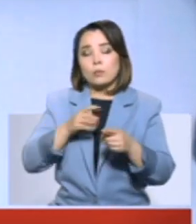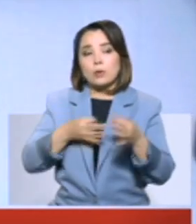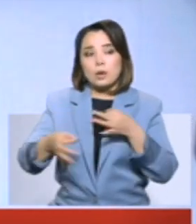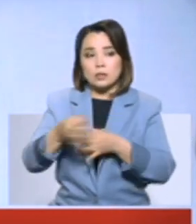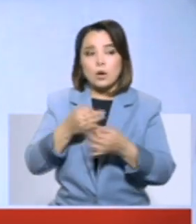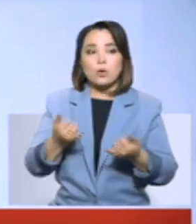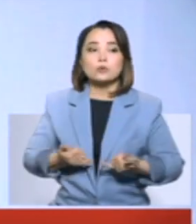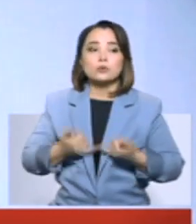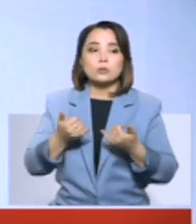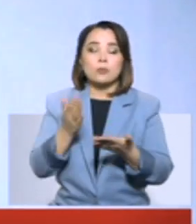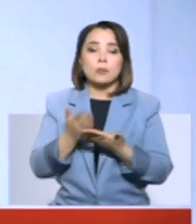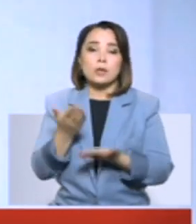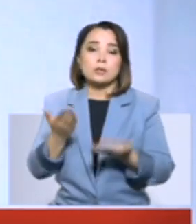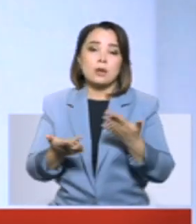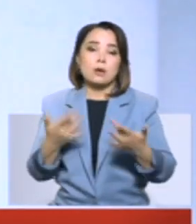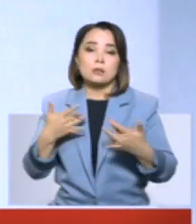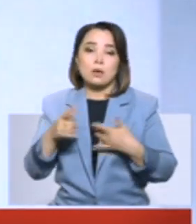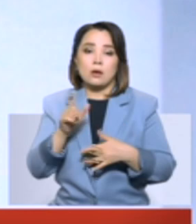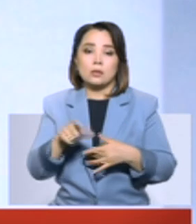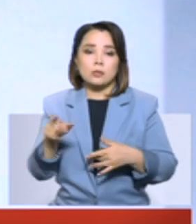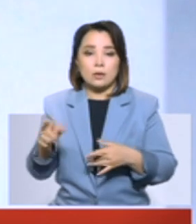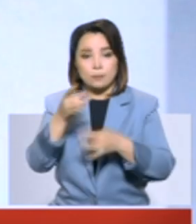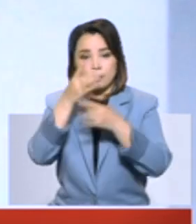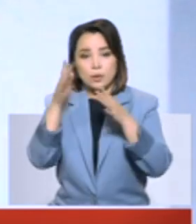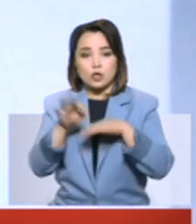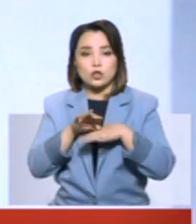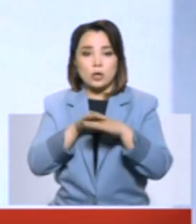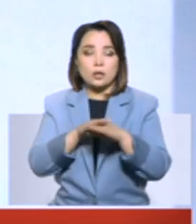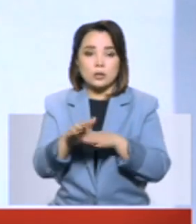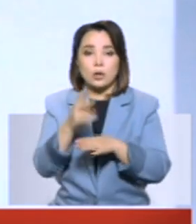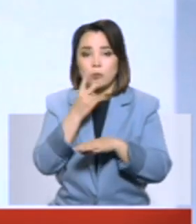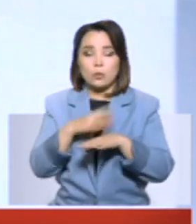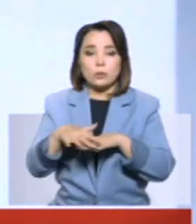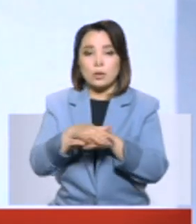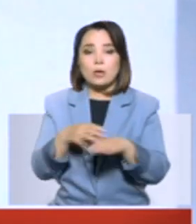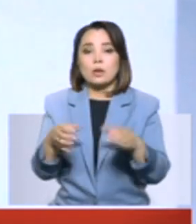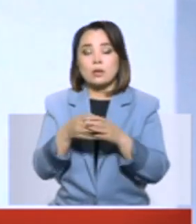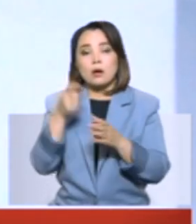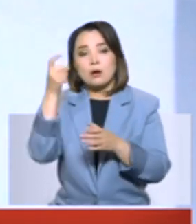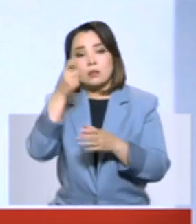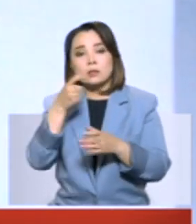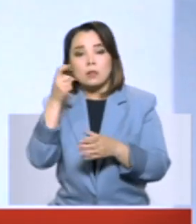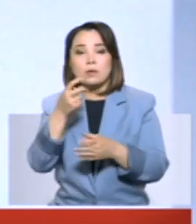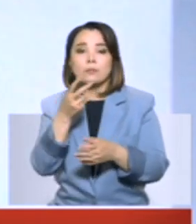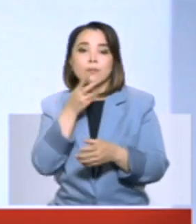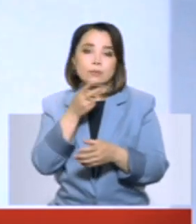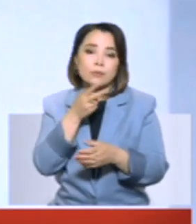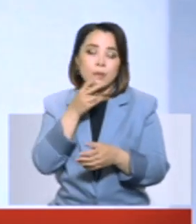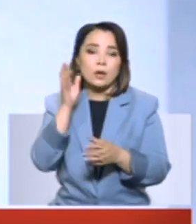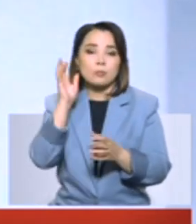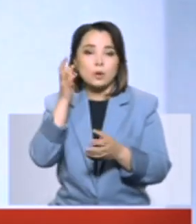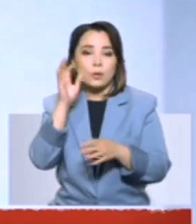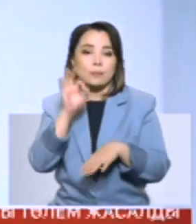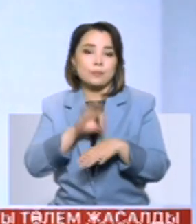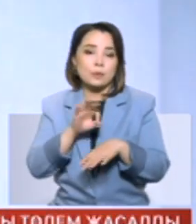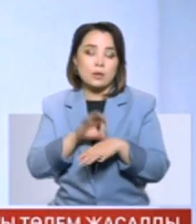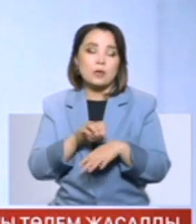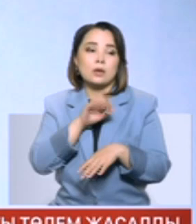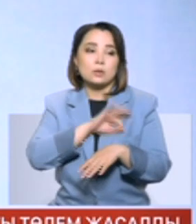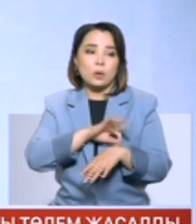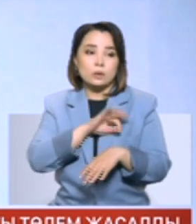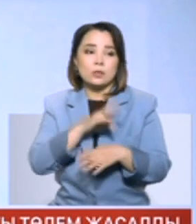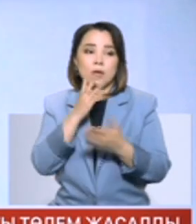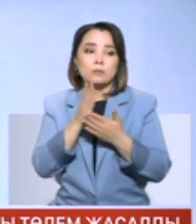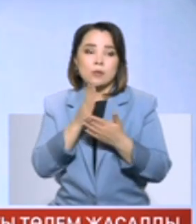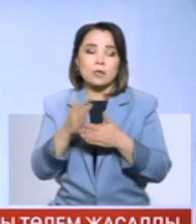талқылауға ұсынды. Егер өнер адамы мәдени іс-шара барысында көрермендер алдында ішімдік ішіп, есірткі немесе психотропты заттар қолданса,